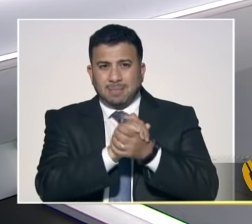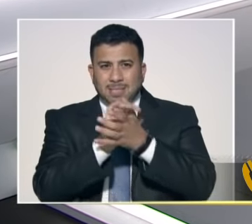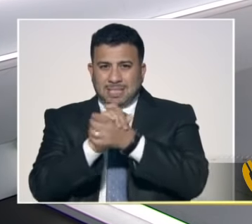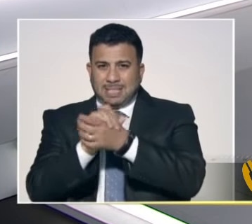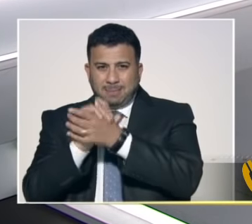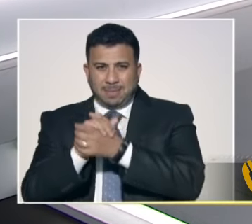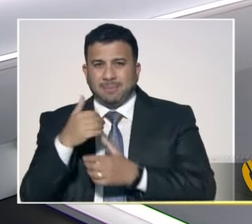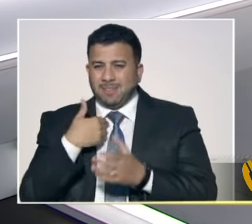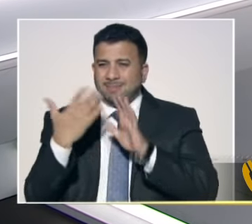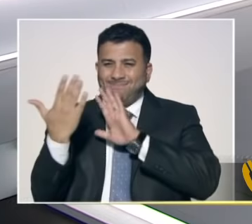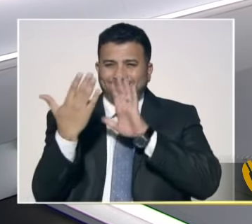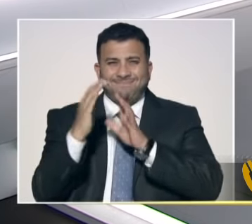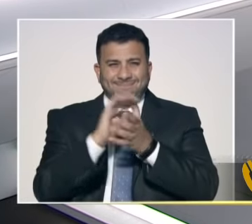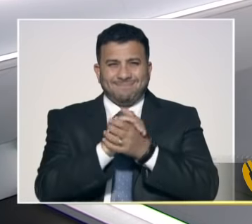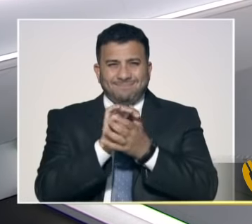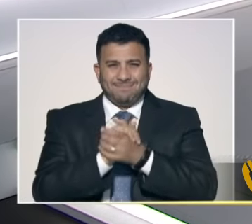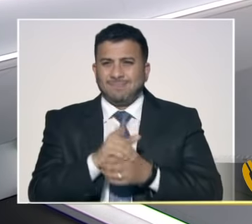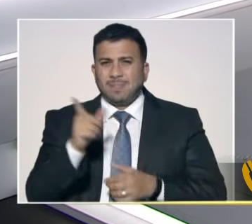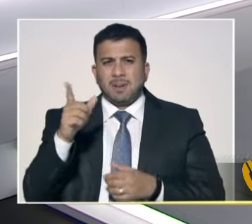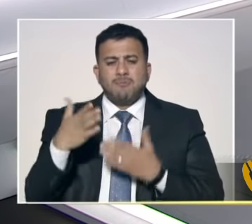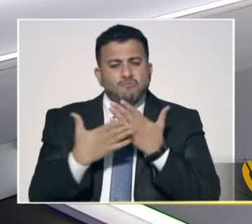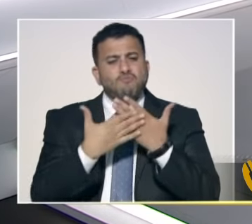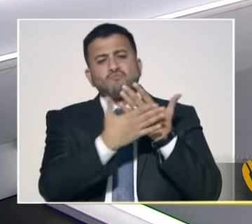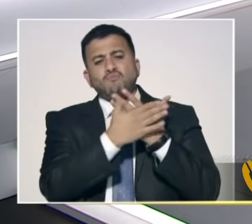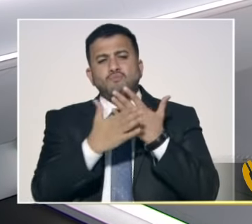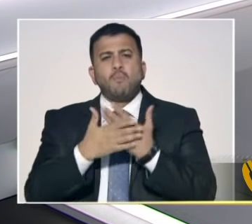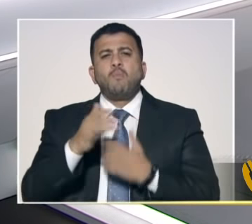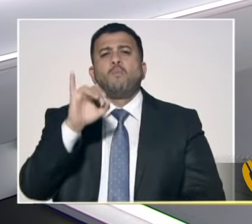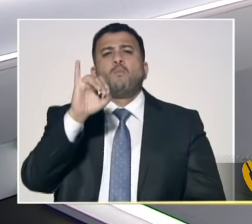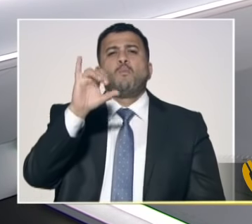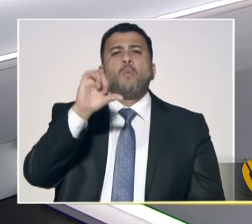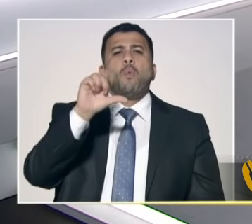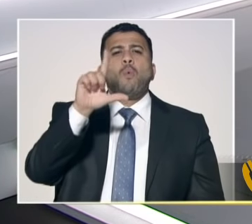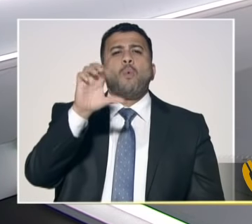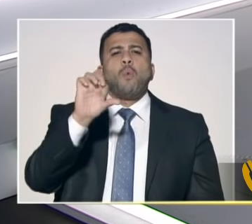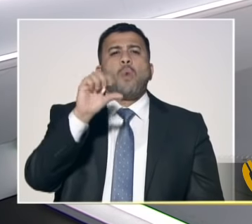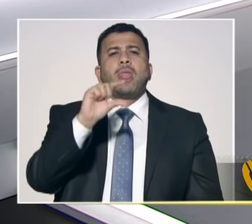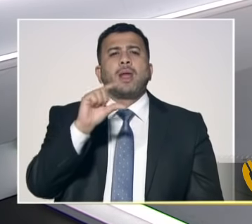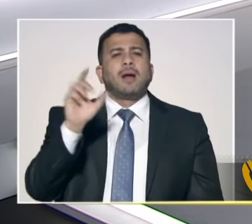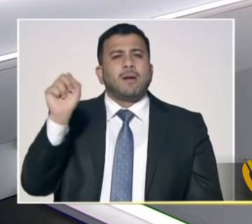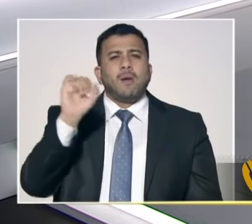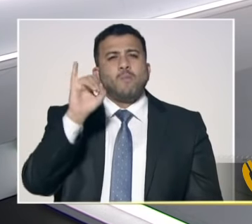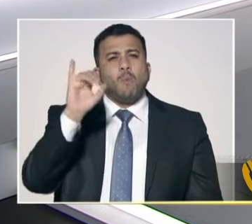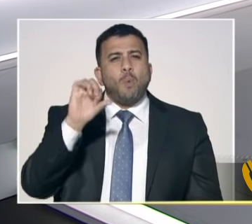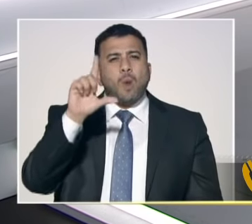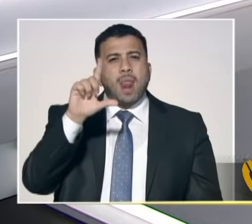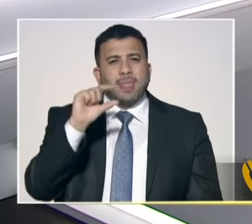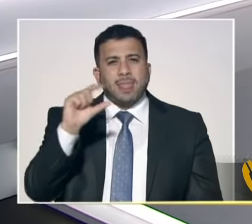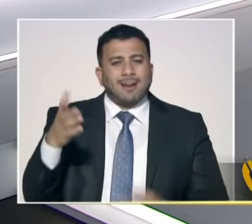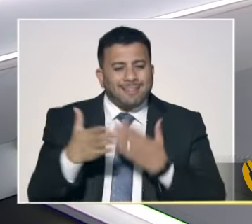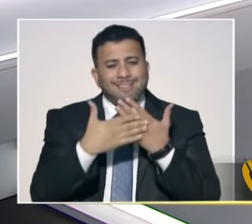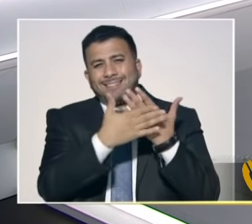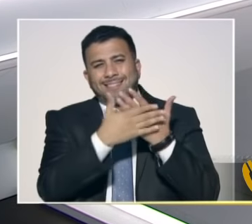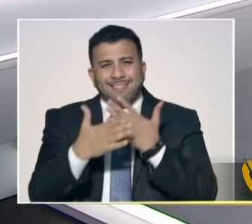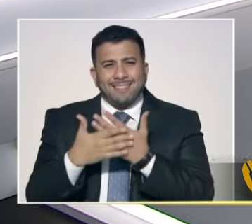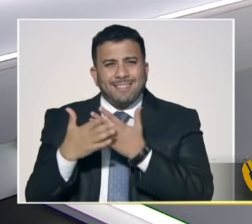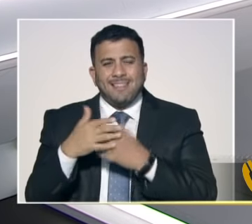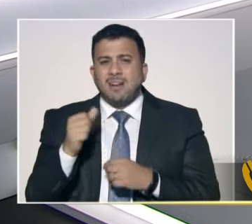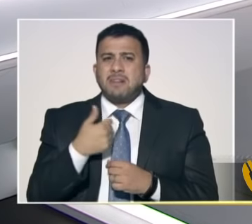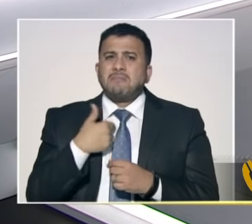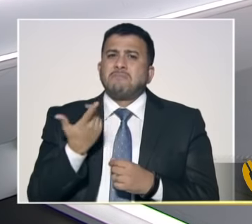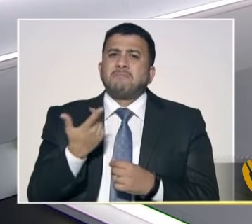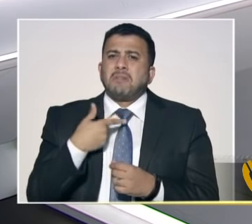عزيمه مثلا عشاء وشيء وقبل يسوون المولد، احنا نروح على العشاء مثلا، يعني في شيء لو حضرنا معهم بس احنا ما نحضر